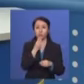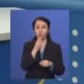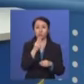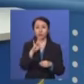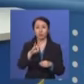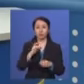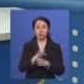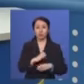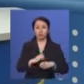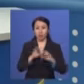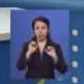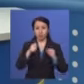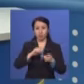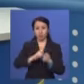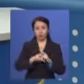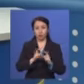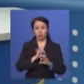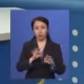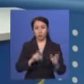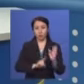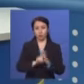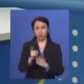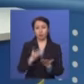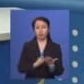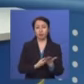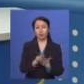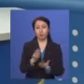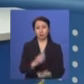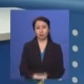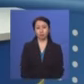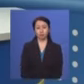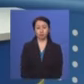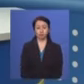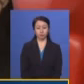в национальном стиле – смогла превратить в хороший источник дохода.